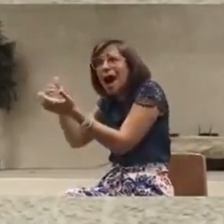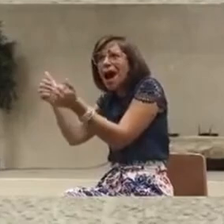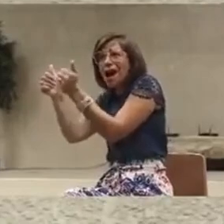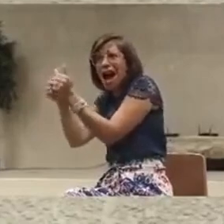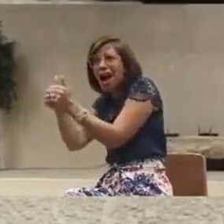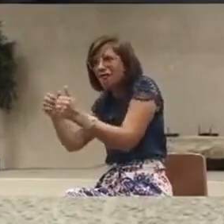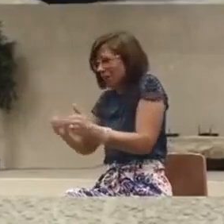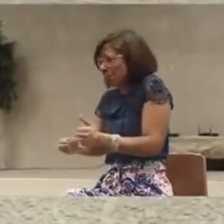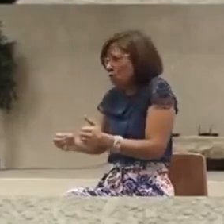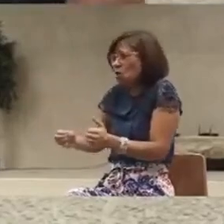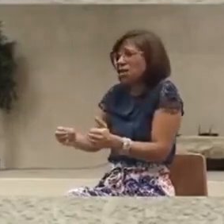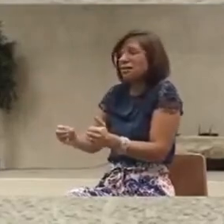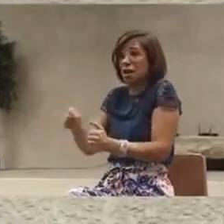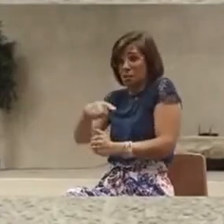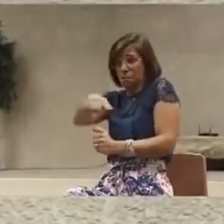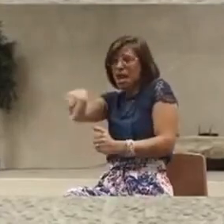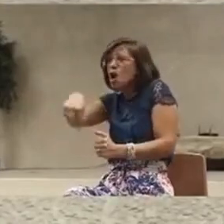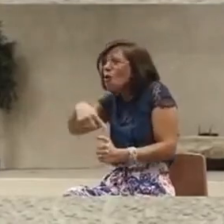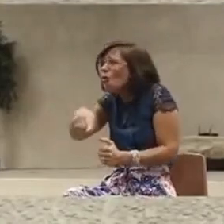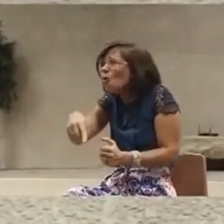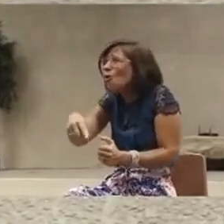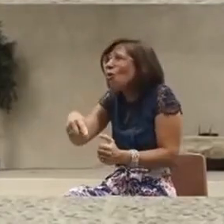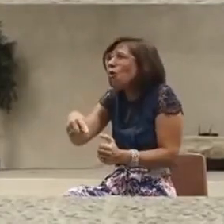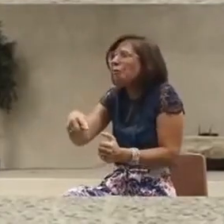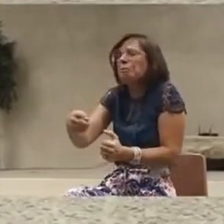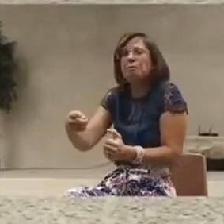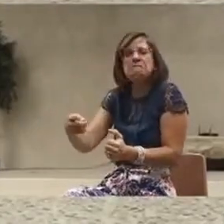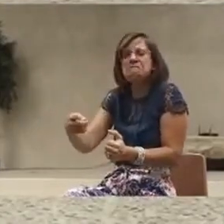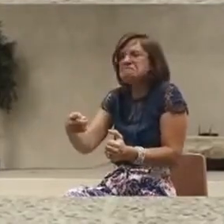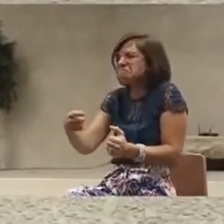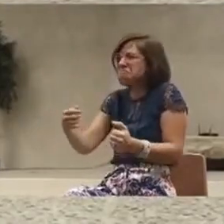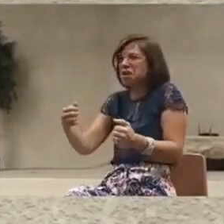d'eux. La réalité était bien meilleure. Amen.